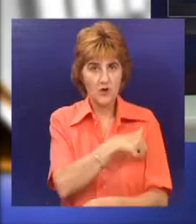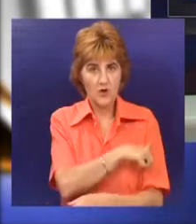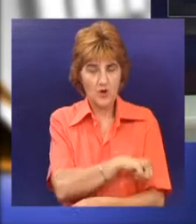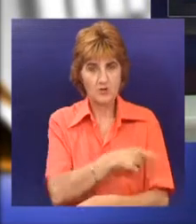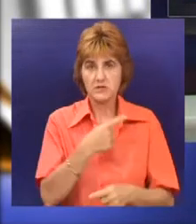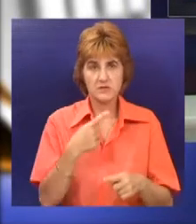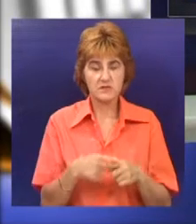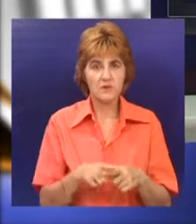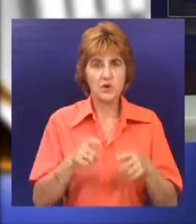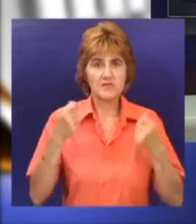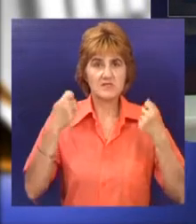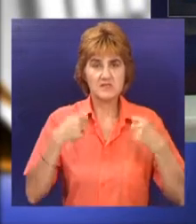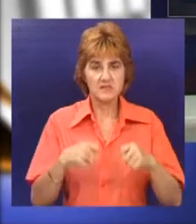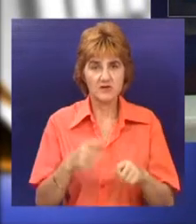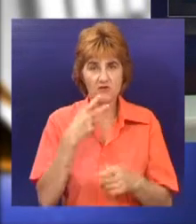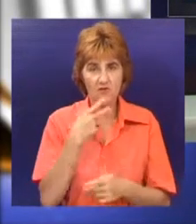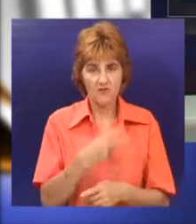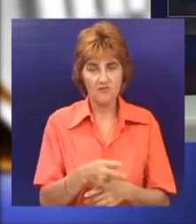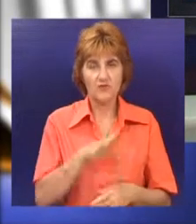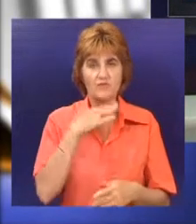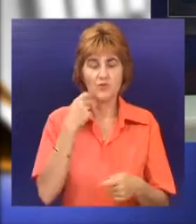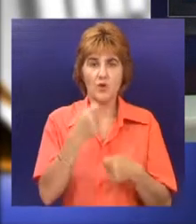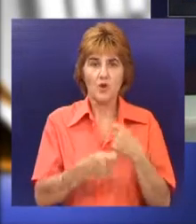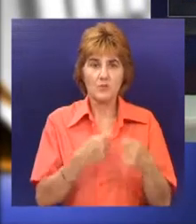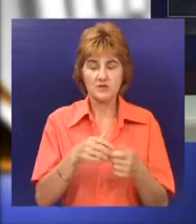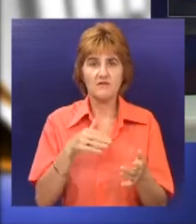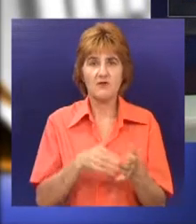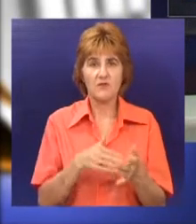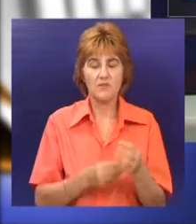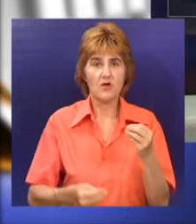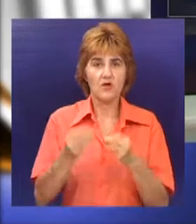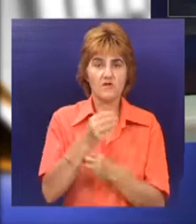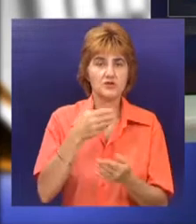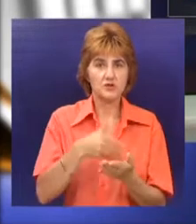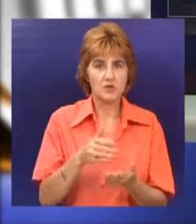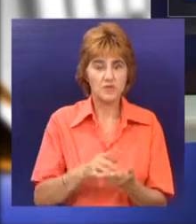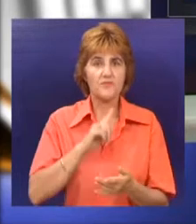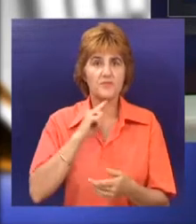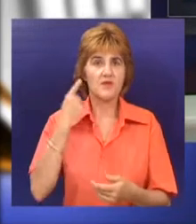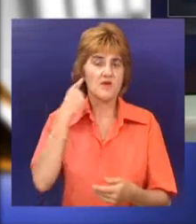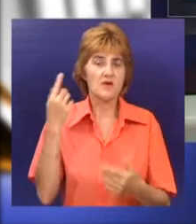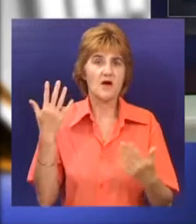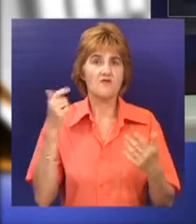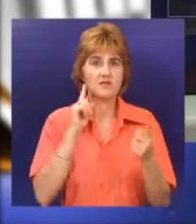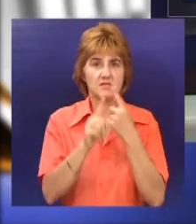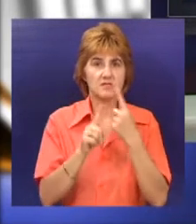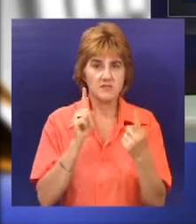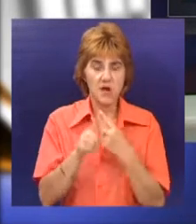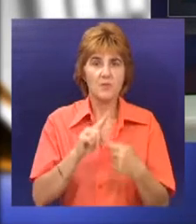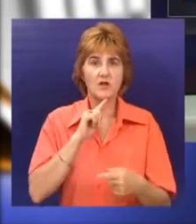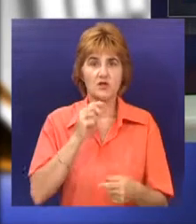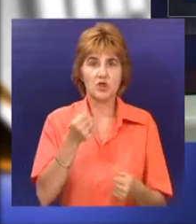je na osnovu zaključka o prihvatanju studije unapređenja sistema javnog saobraćaja i prigradskog transporta putnika. Novac